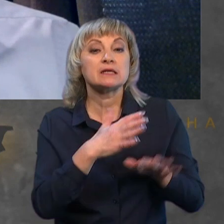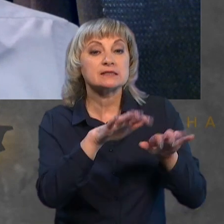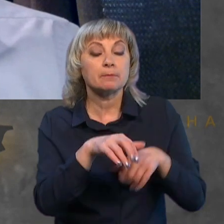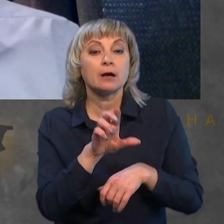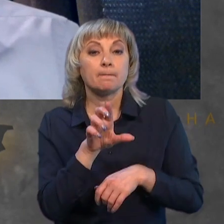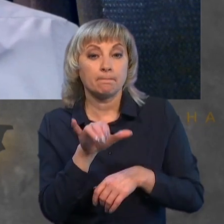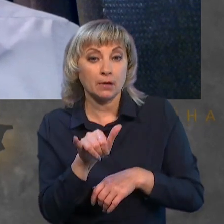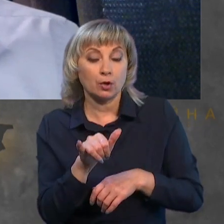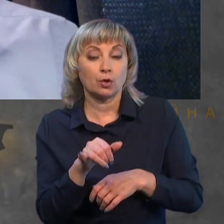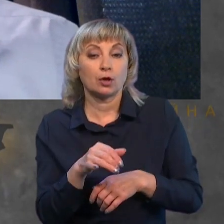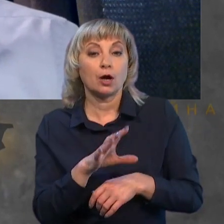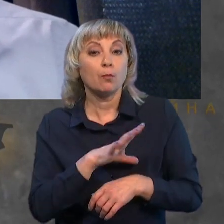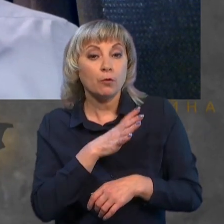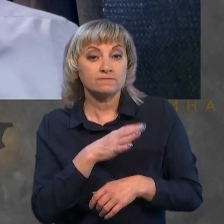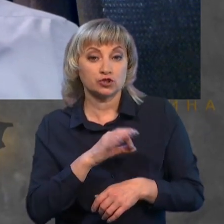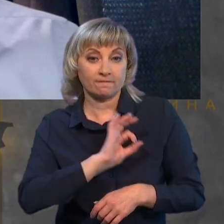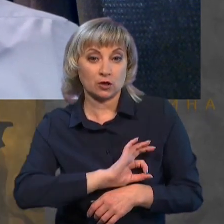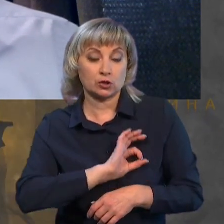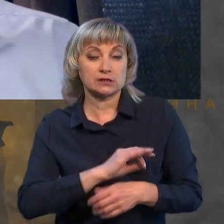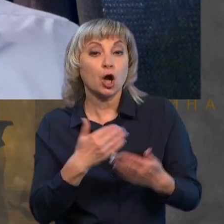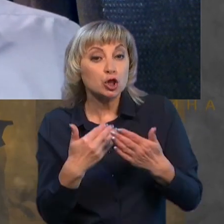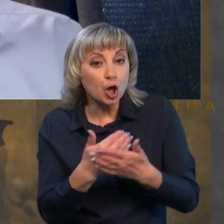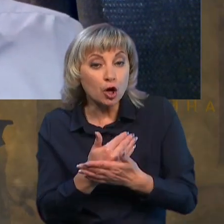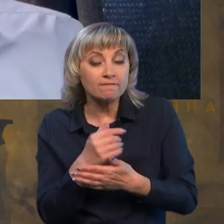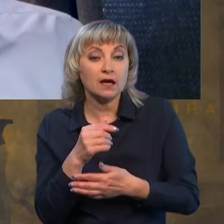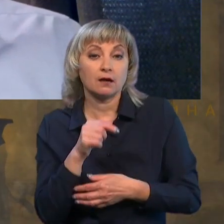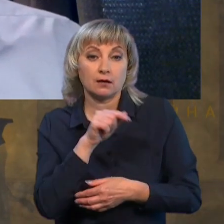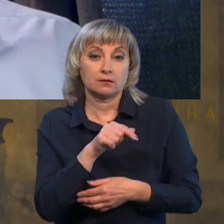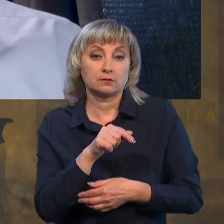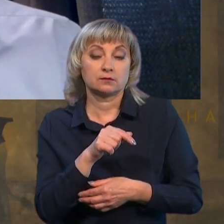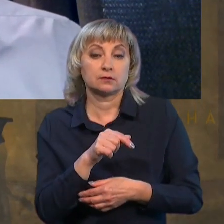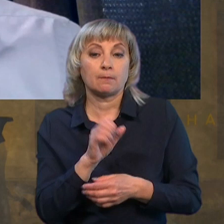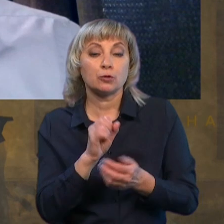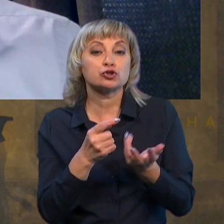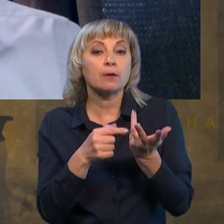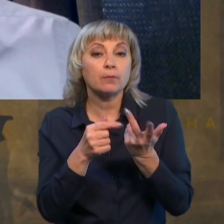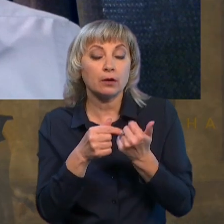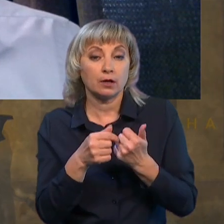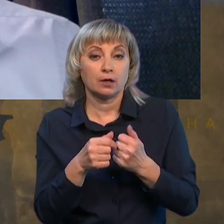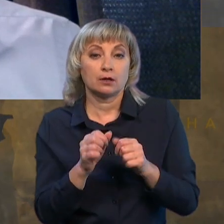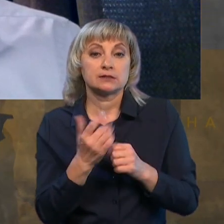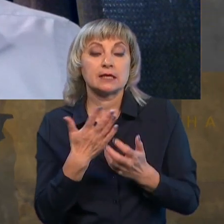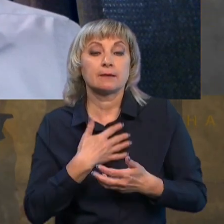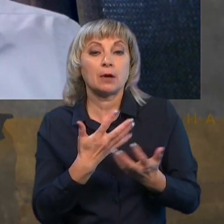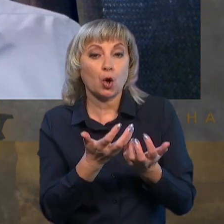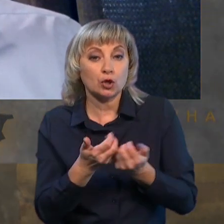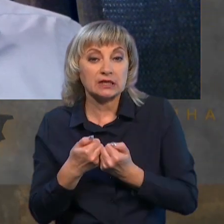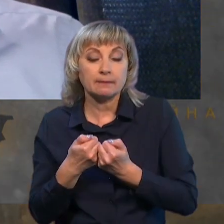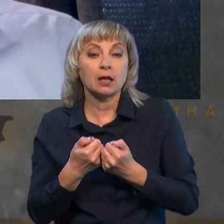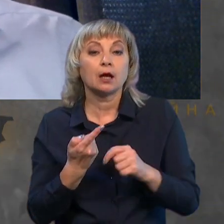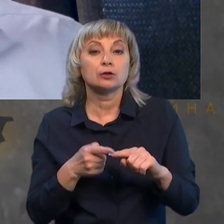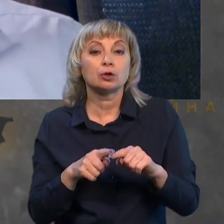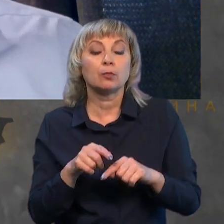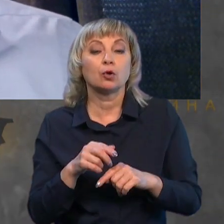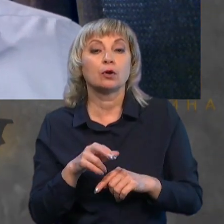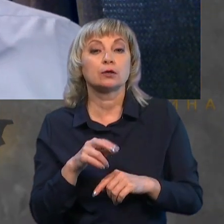основному, БУШ у використанні. Тобто нове, там можна по пальцях порахувати, просто скільки ми отримали. Тому я думаю,